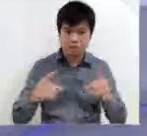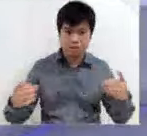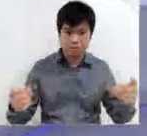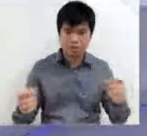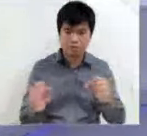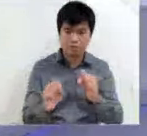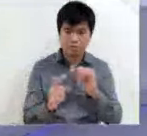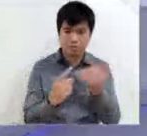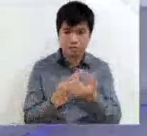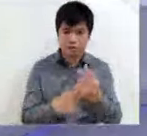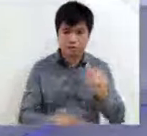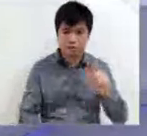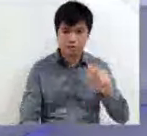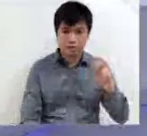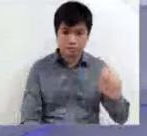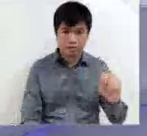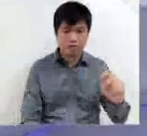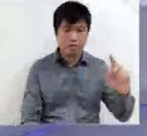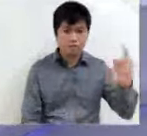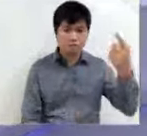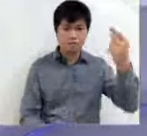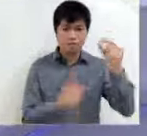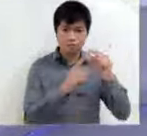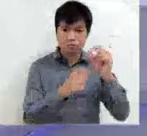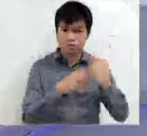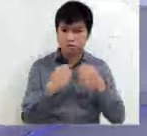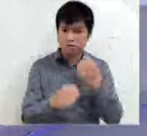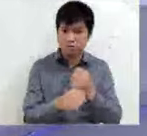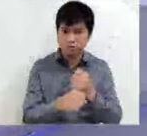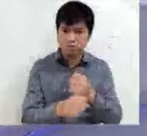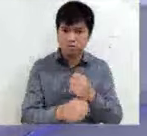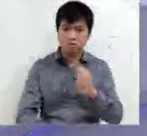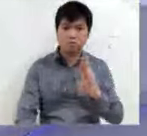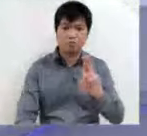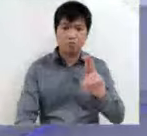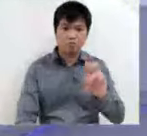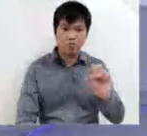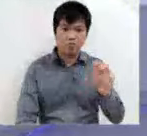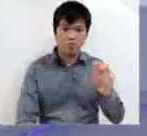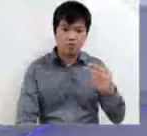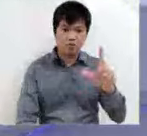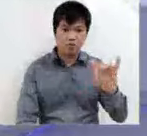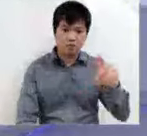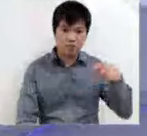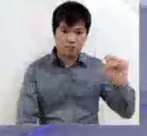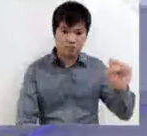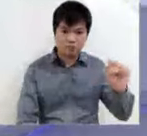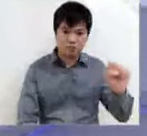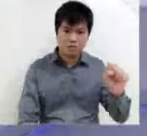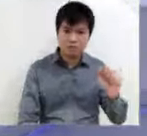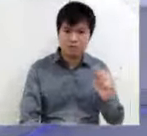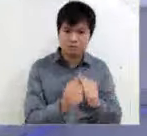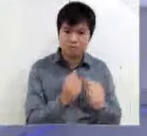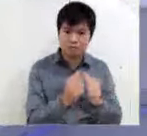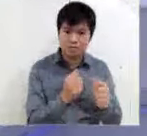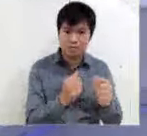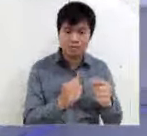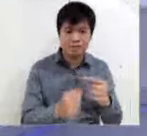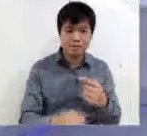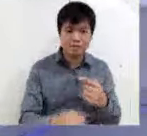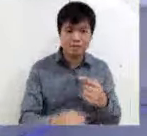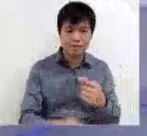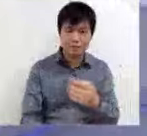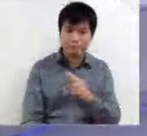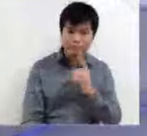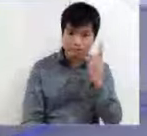pa nilang Word of the Year noon, Bosch Lips, na nangangahulugan ng hindi sinserong pahayag ng isang